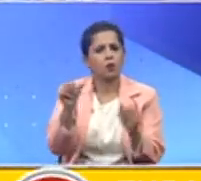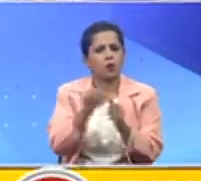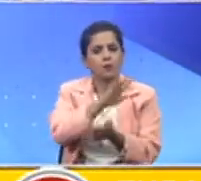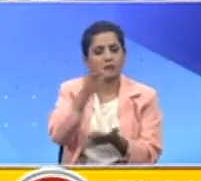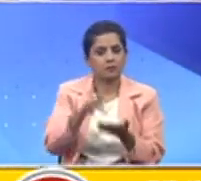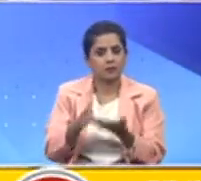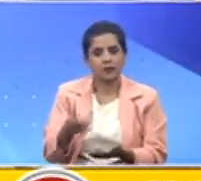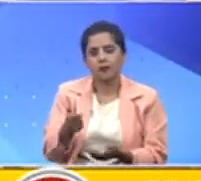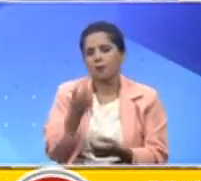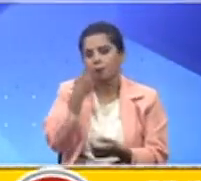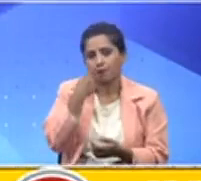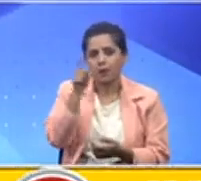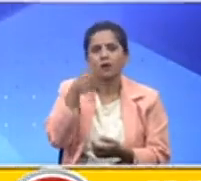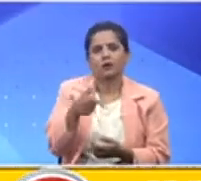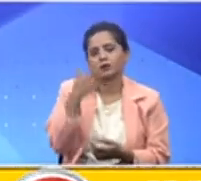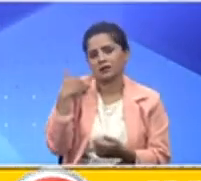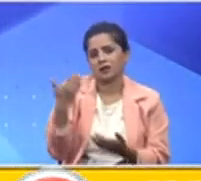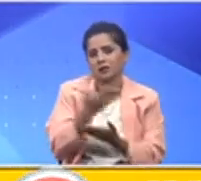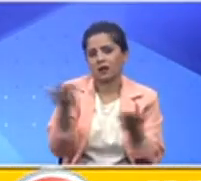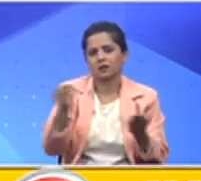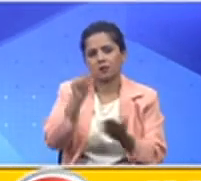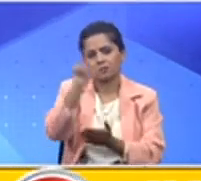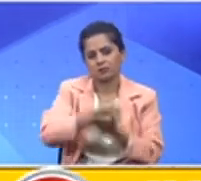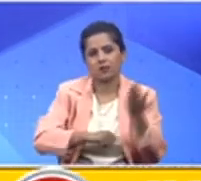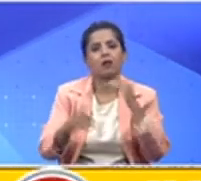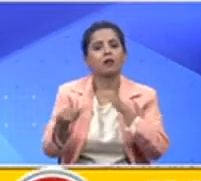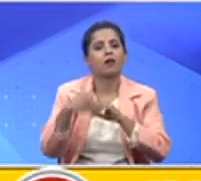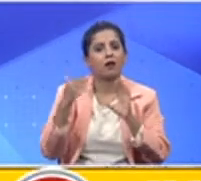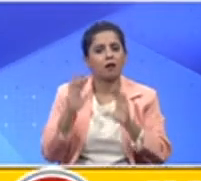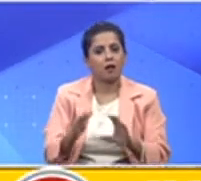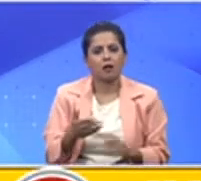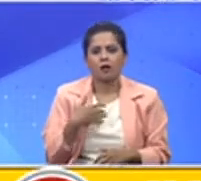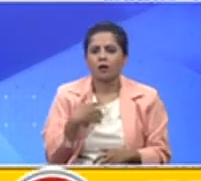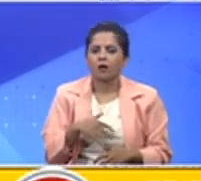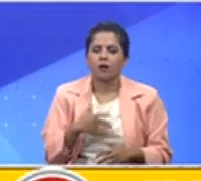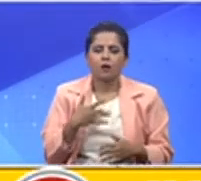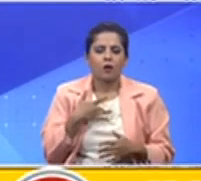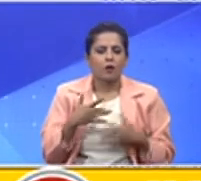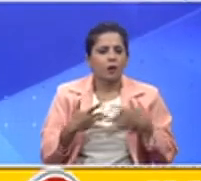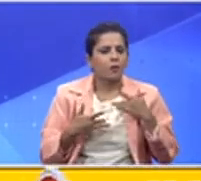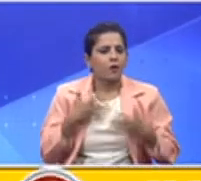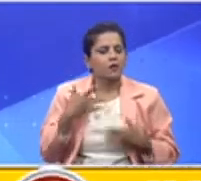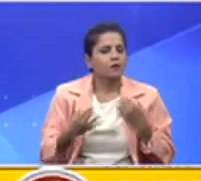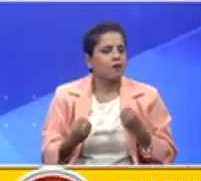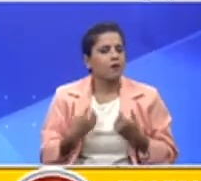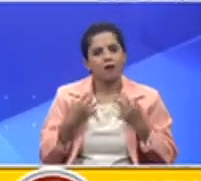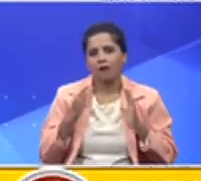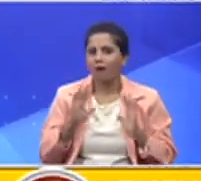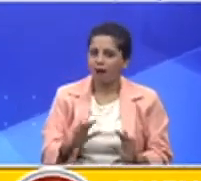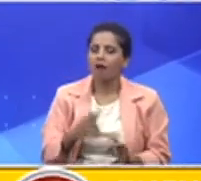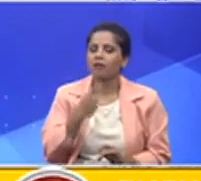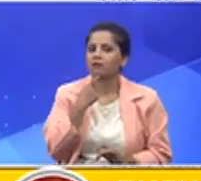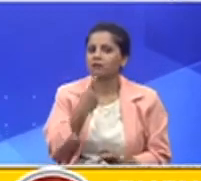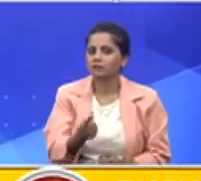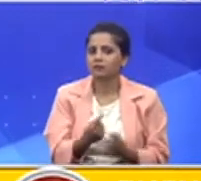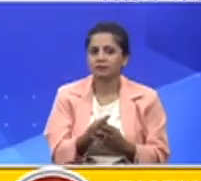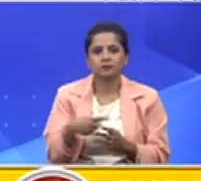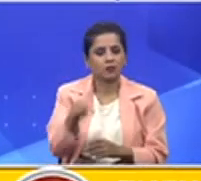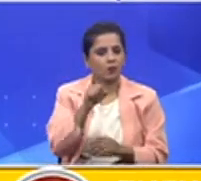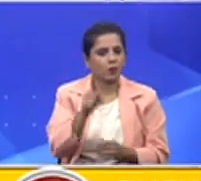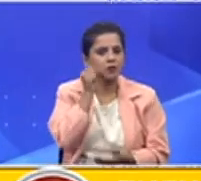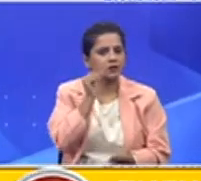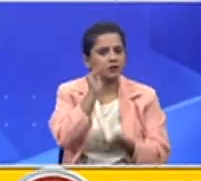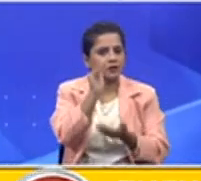बहनों ने, जो पत्र मुझे लिखे हैं, वो भावुक कर देने वारे उन्होंने अपने